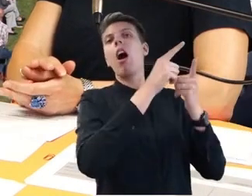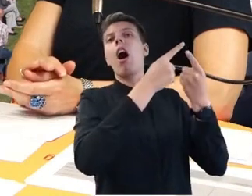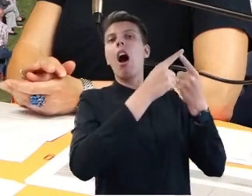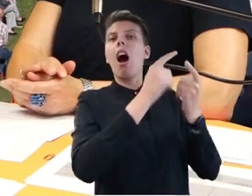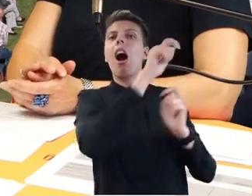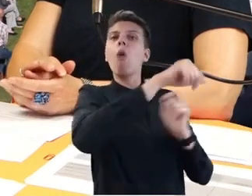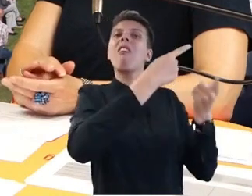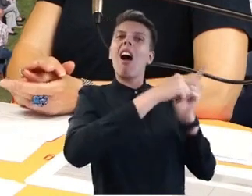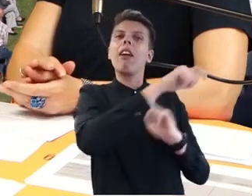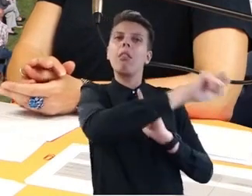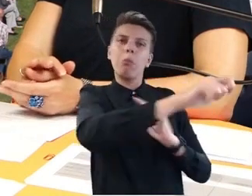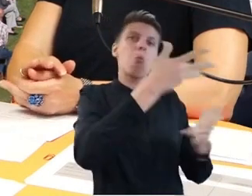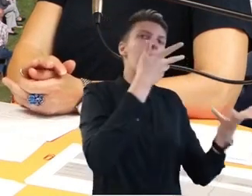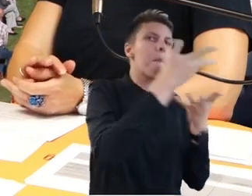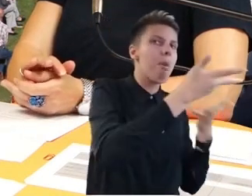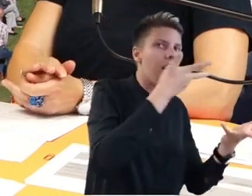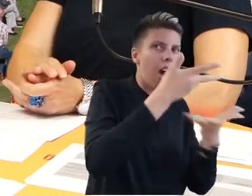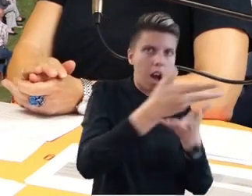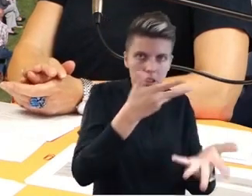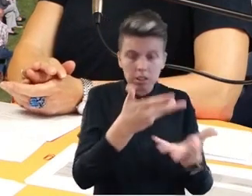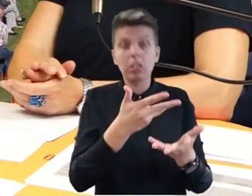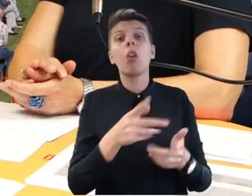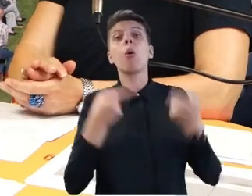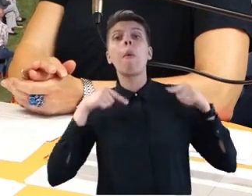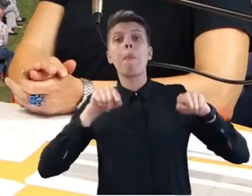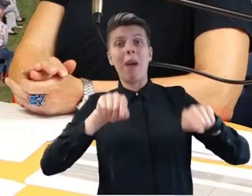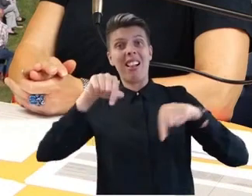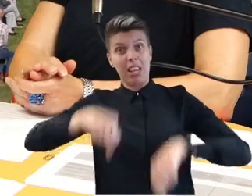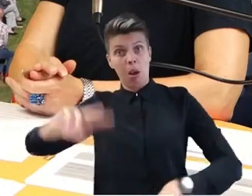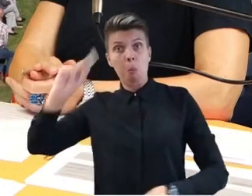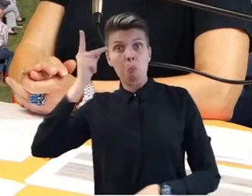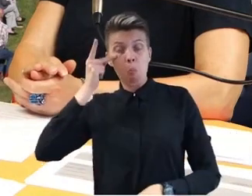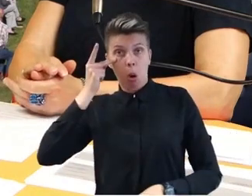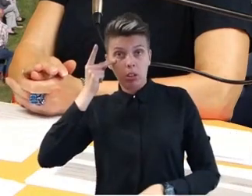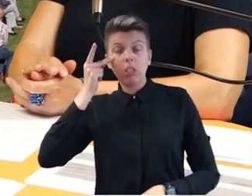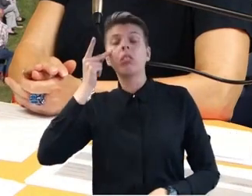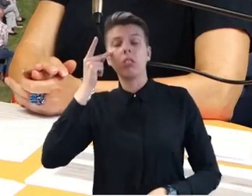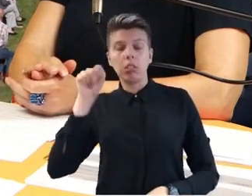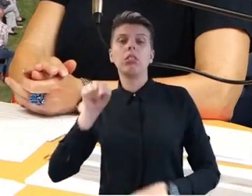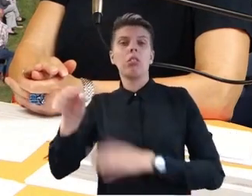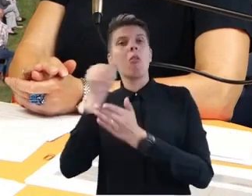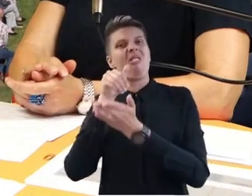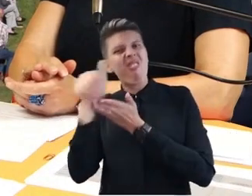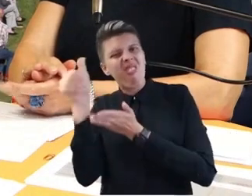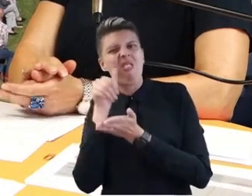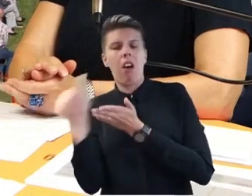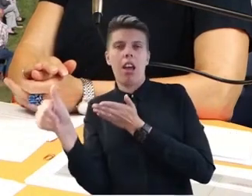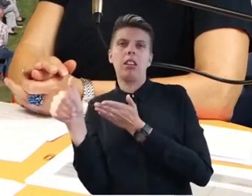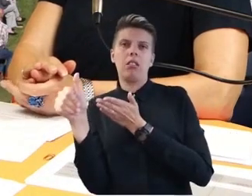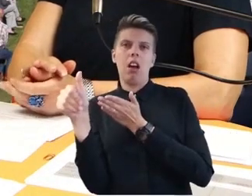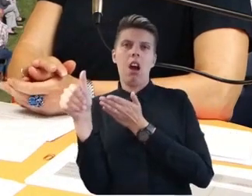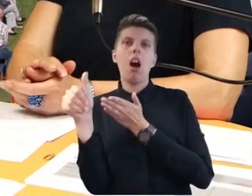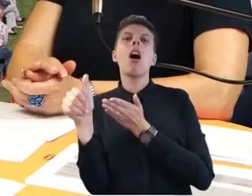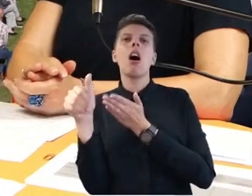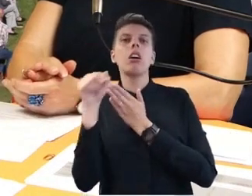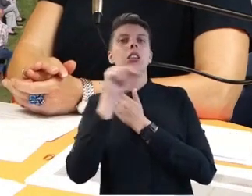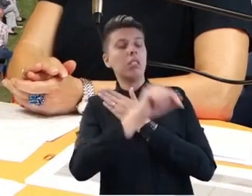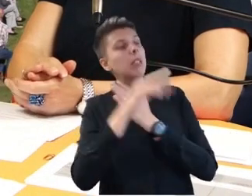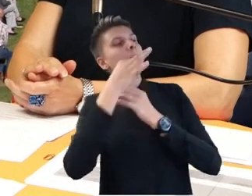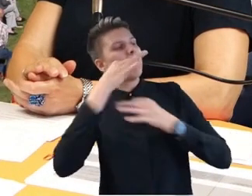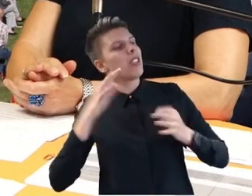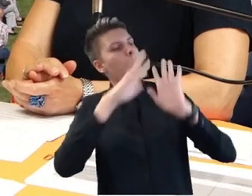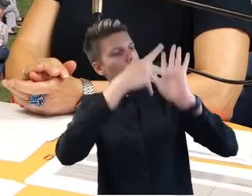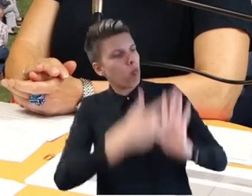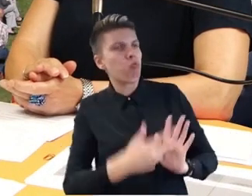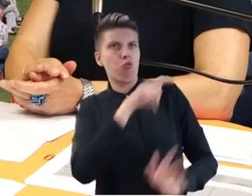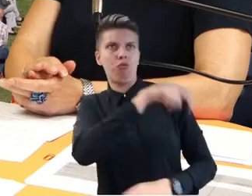parallel dazu hat ein stab hier in bonn über weitere einsatzoptionen für die analytische task force bei diesem ereignis geprüft